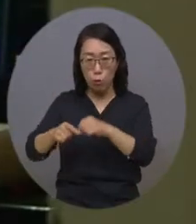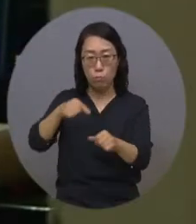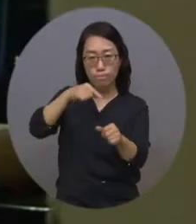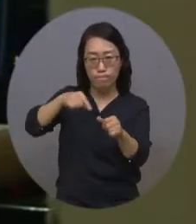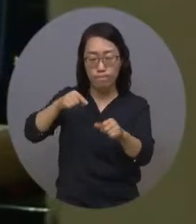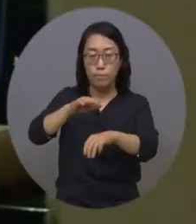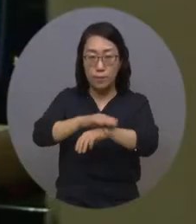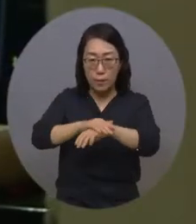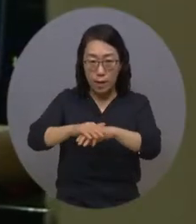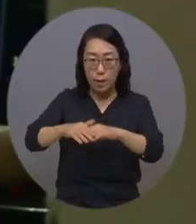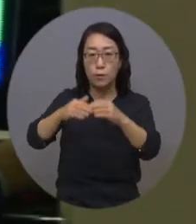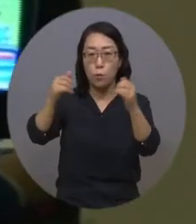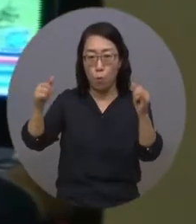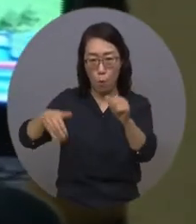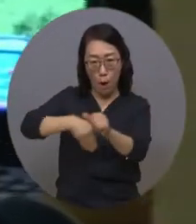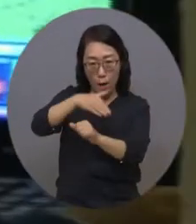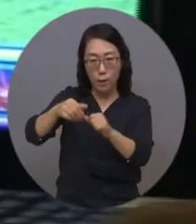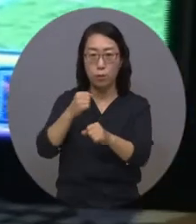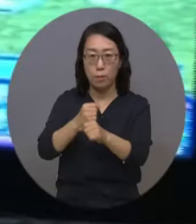환경을 조성하기로 했습니다.